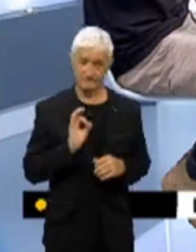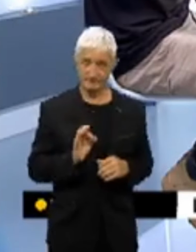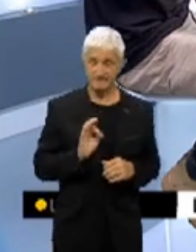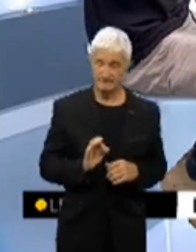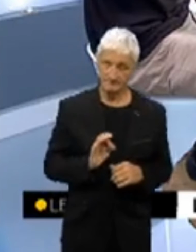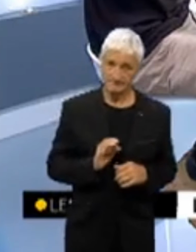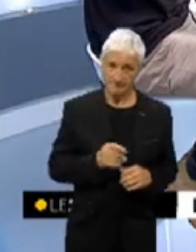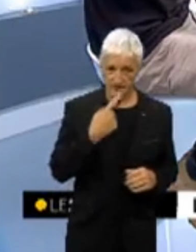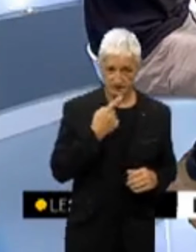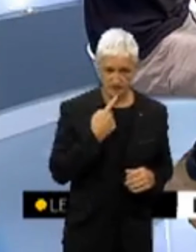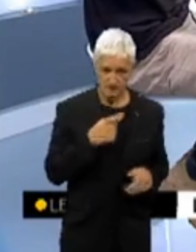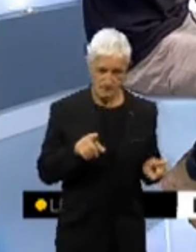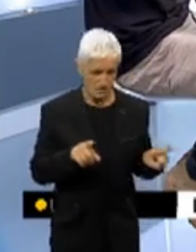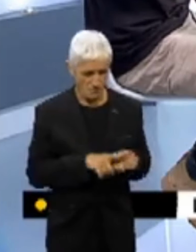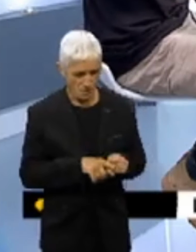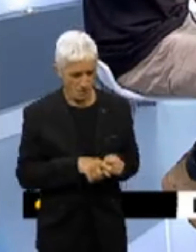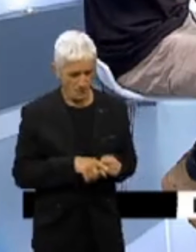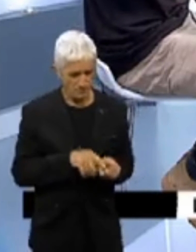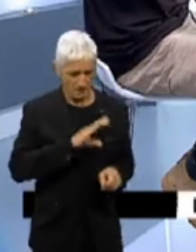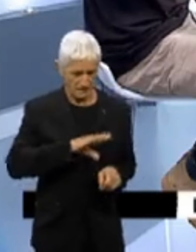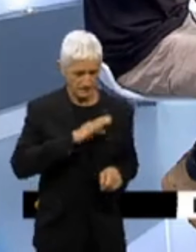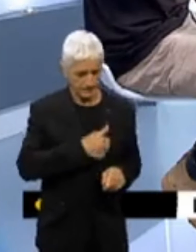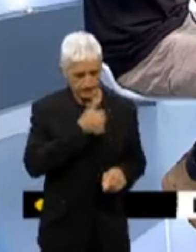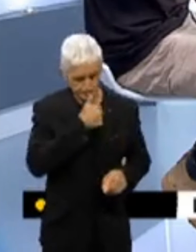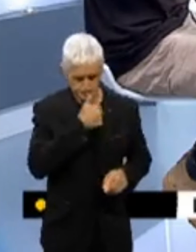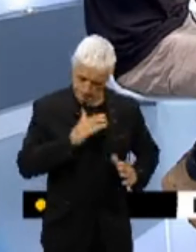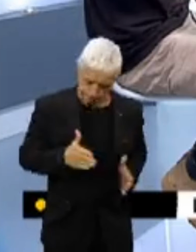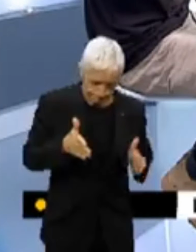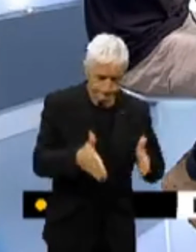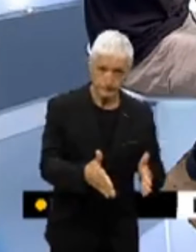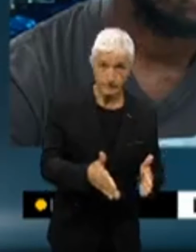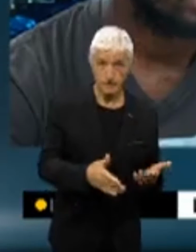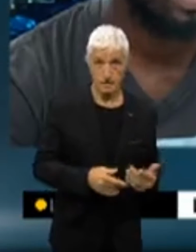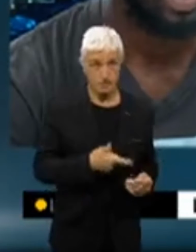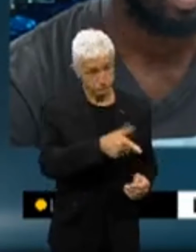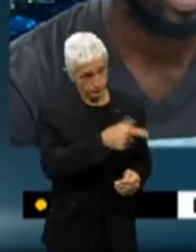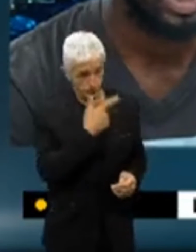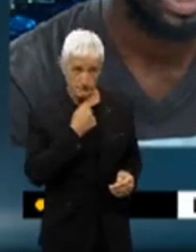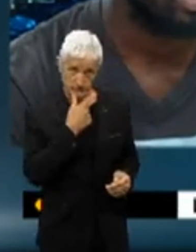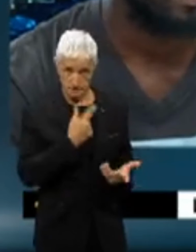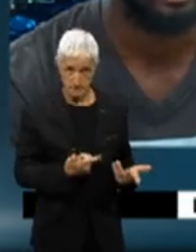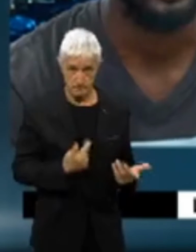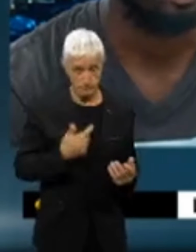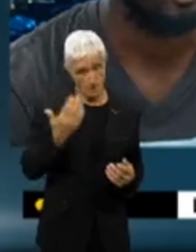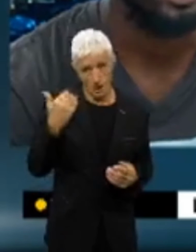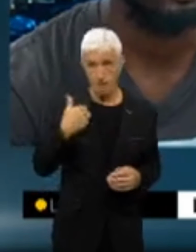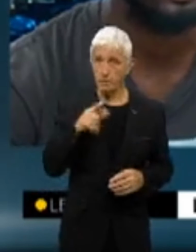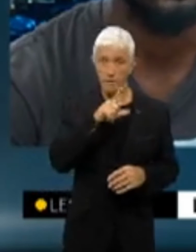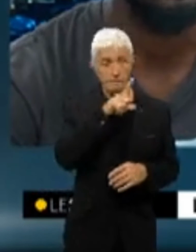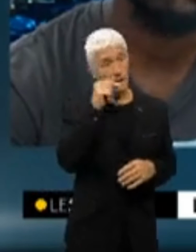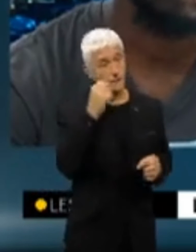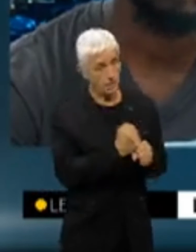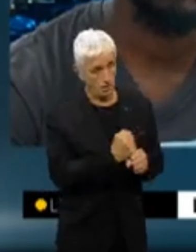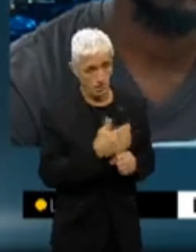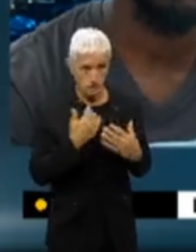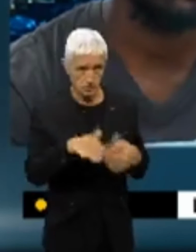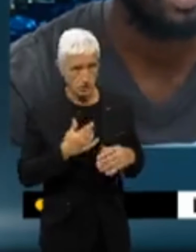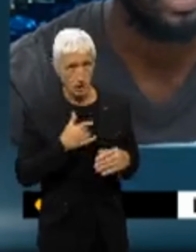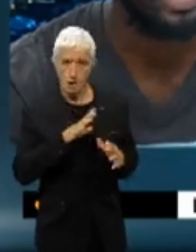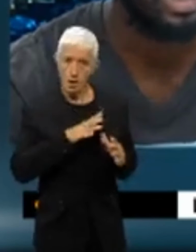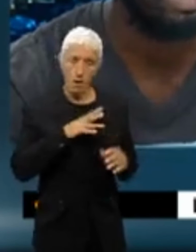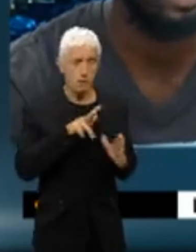l'avez dit, c'est sortir de sa zone de confort. C'est ça. Pour vous, ça a été facile ? Alors, à 20 ans, j'étais déjà en fait dans cette routine. Donc, j'avais